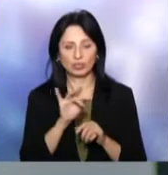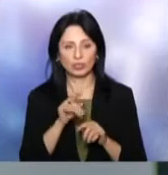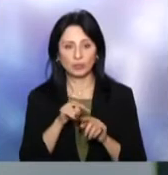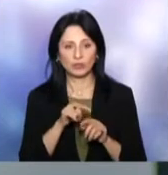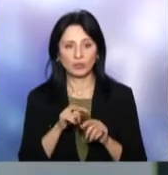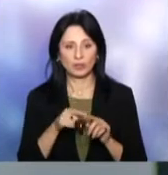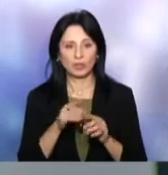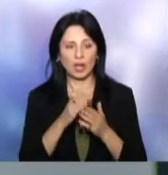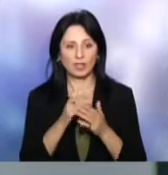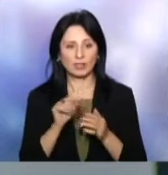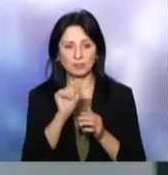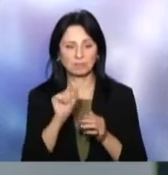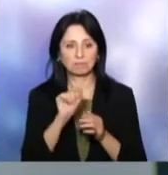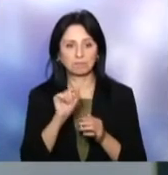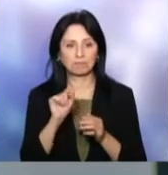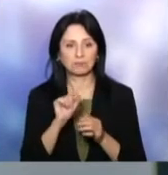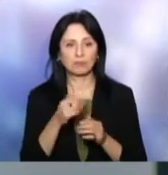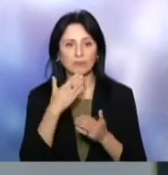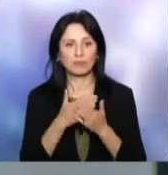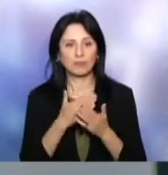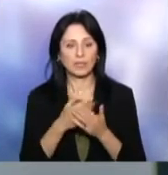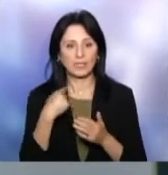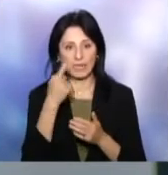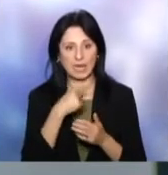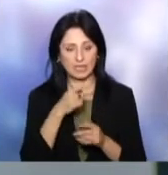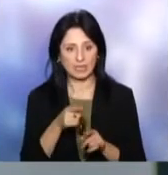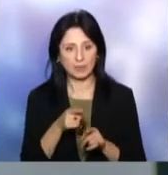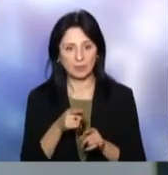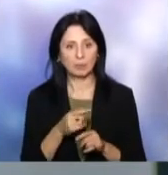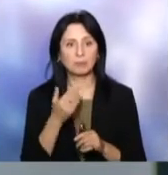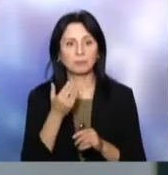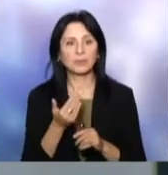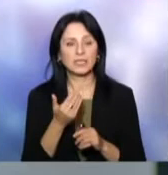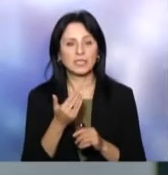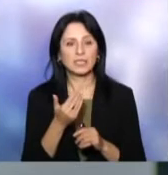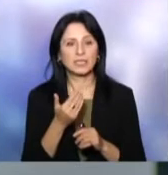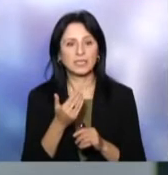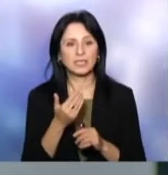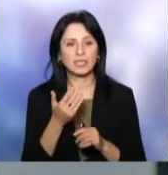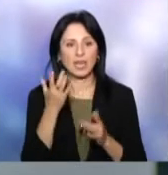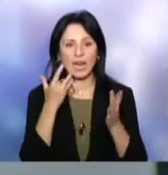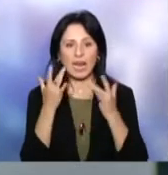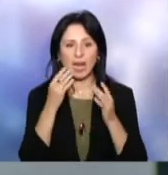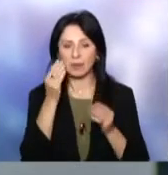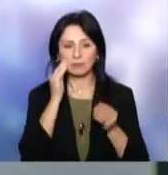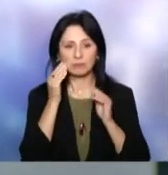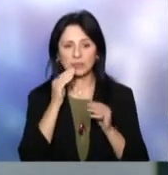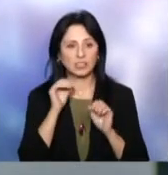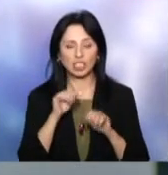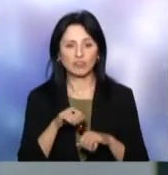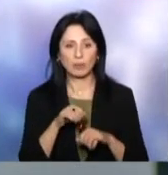კვანძის სახით არის გამოხატული სახეზე. მისი კრემით, ლოსიონით და ასეთ